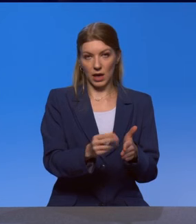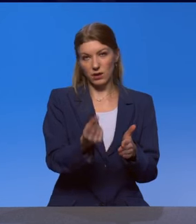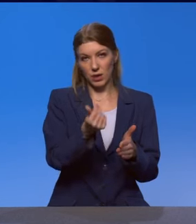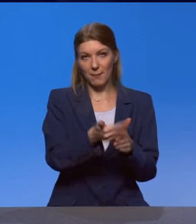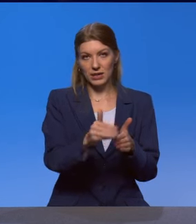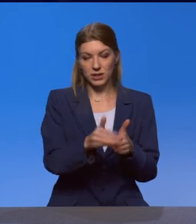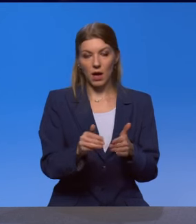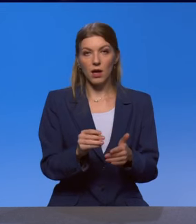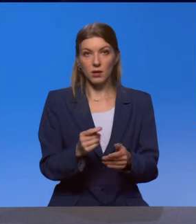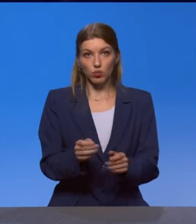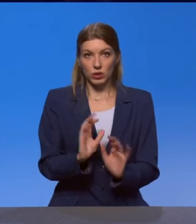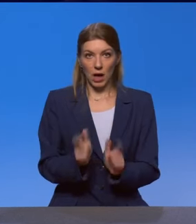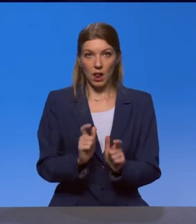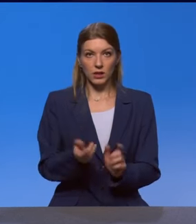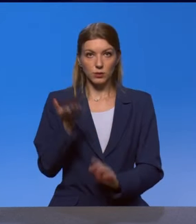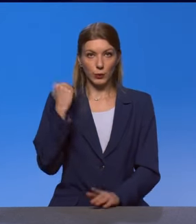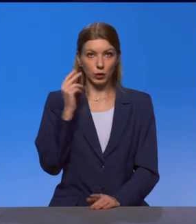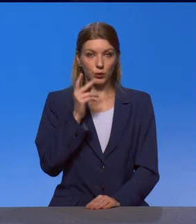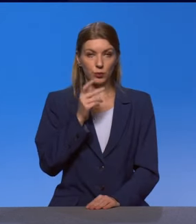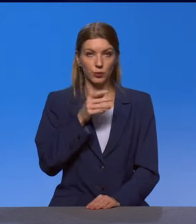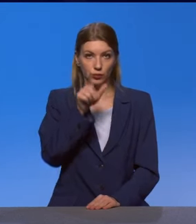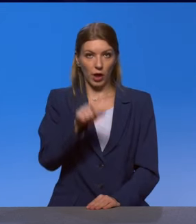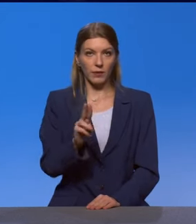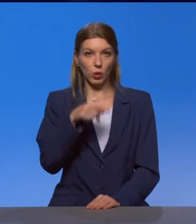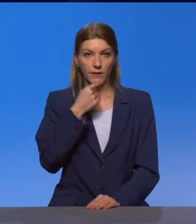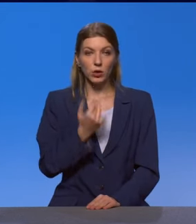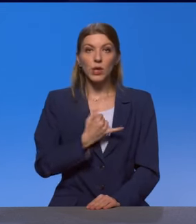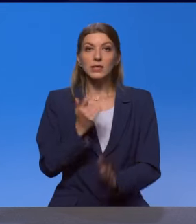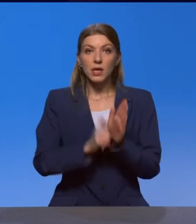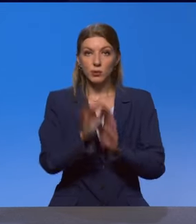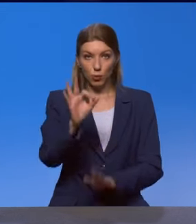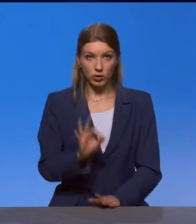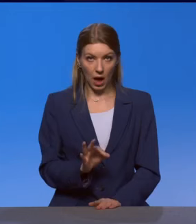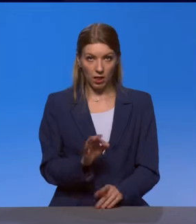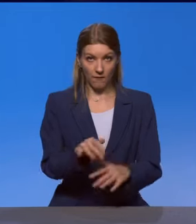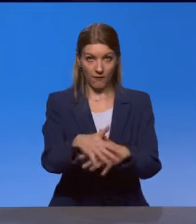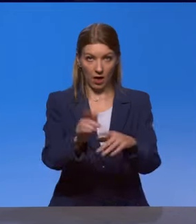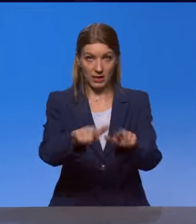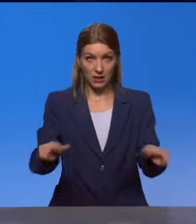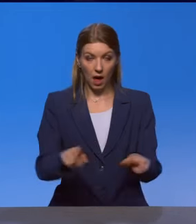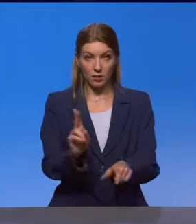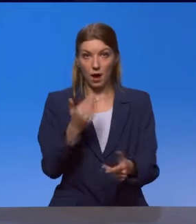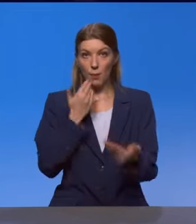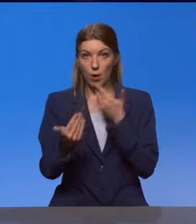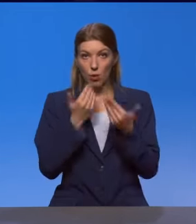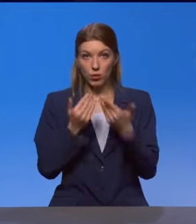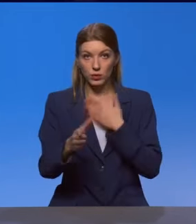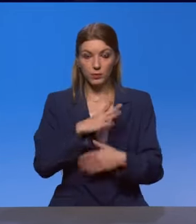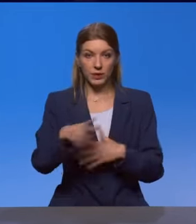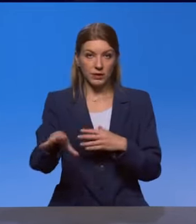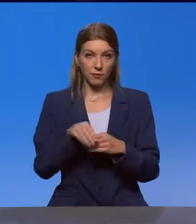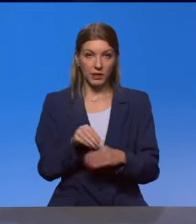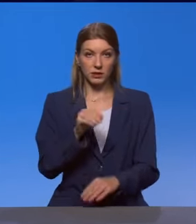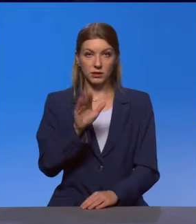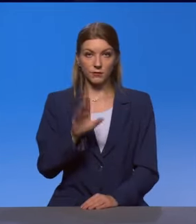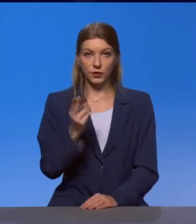предыдущим спикером, у нас 70% населения, по опросам, которые мы сами проводили совместно с ЦОМ, хотели